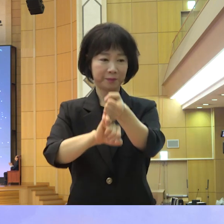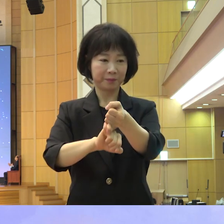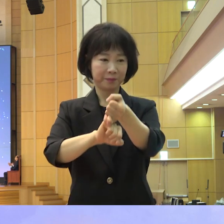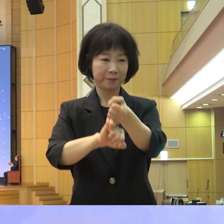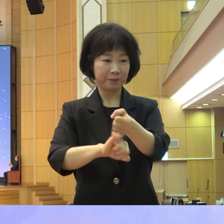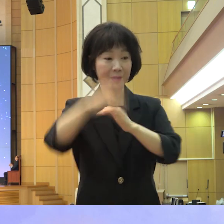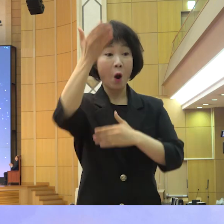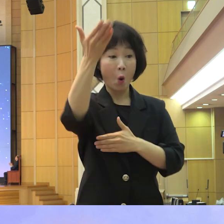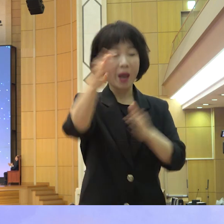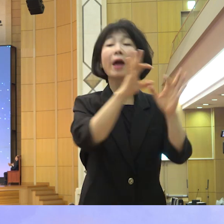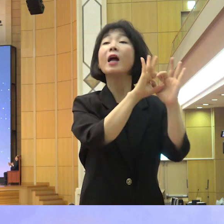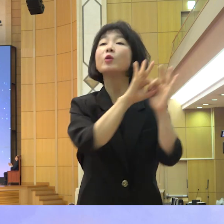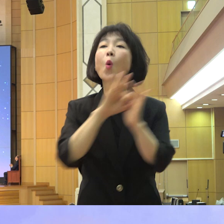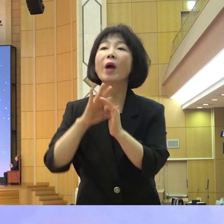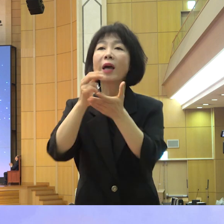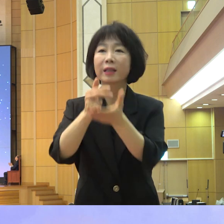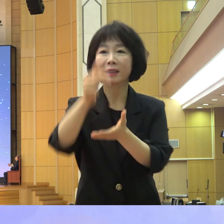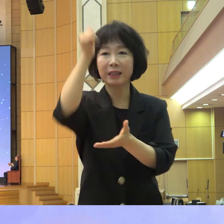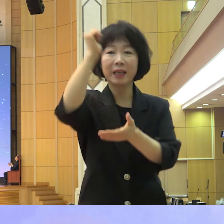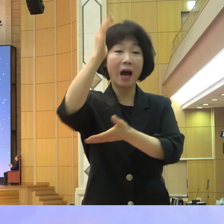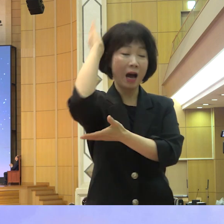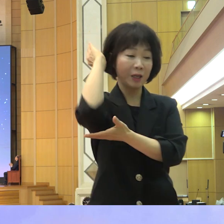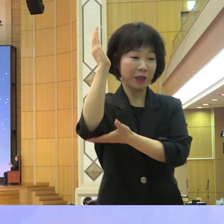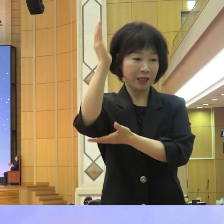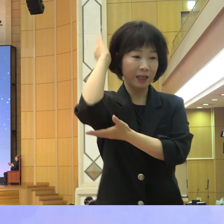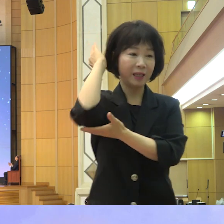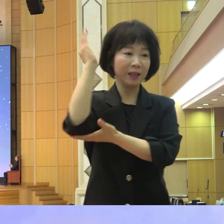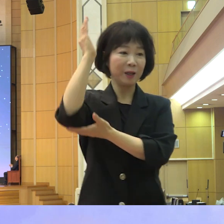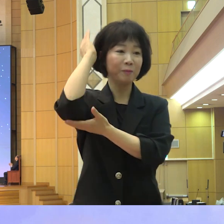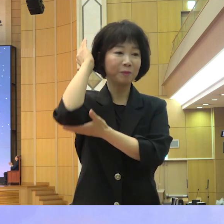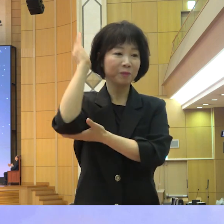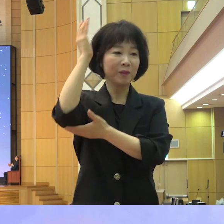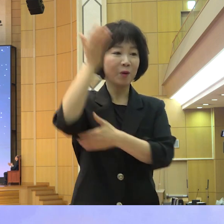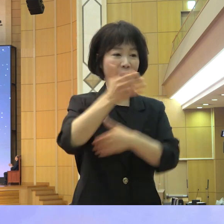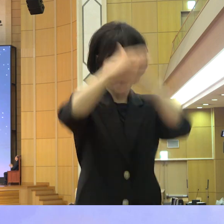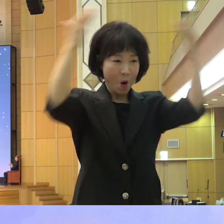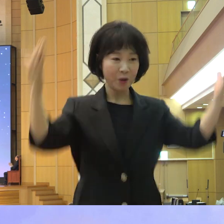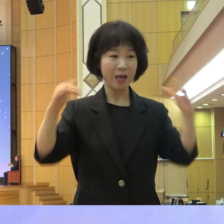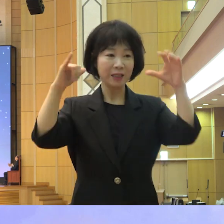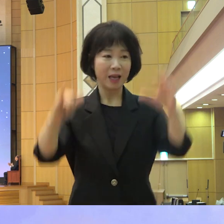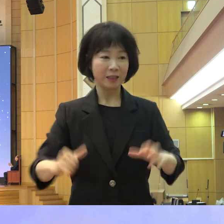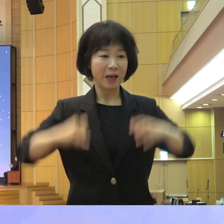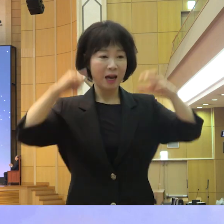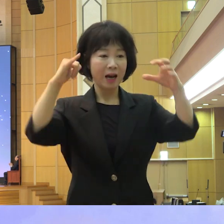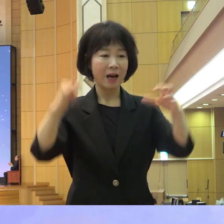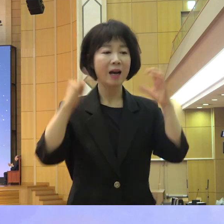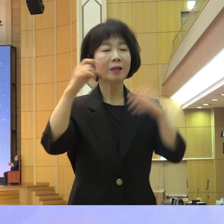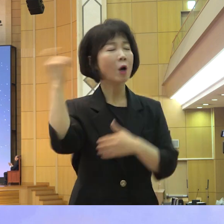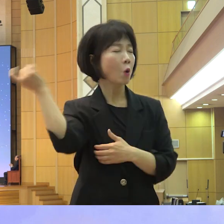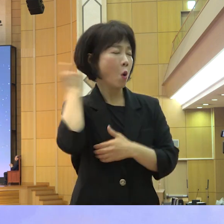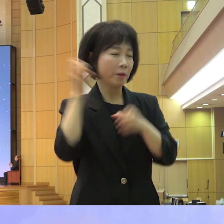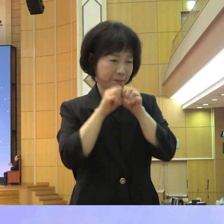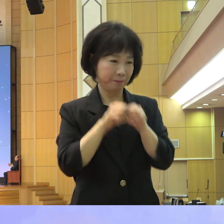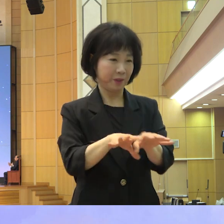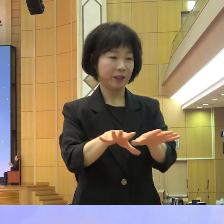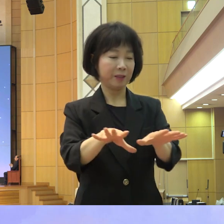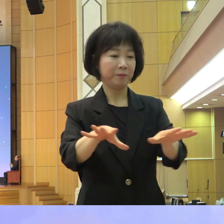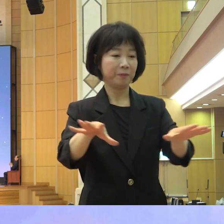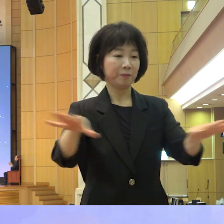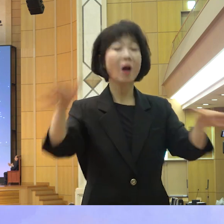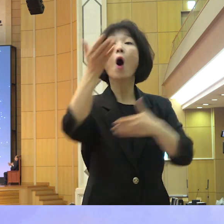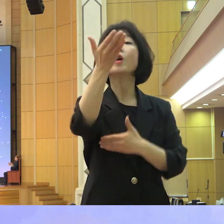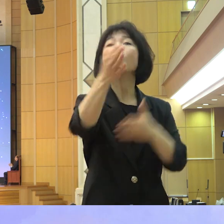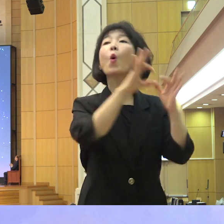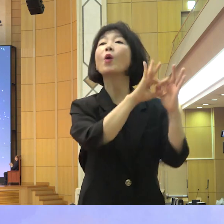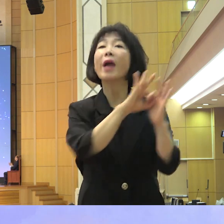펼치리라. 너를 통해 그 이야기 온 세상에 울려